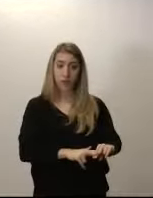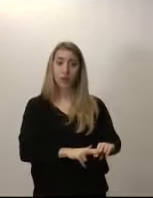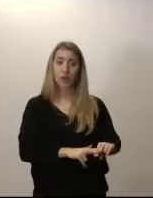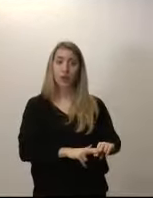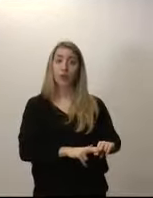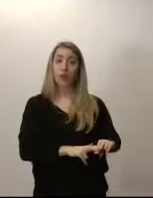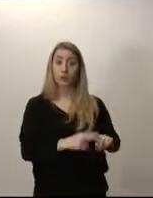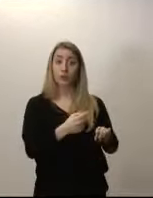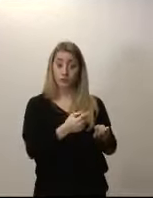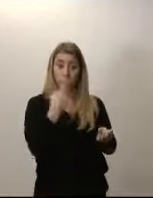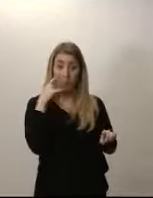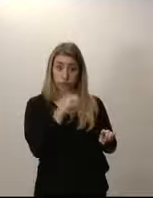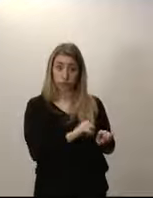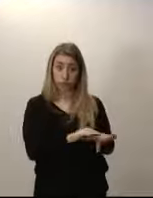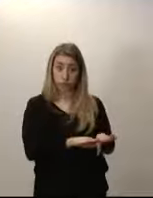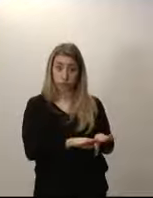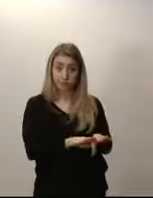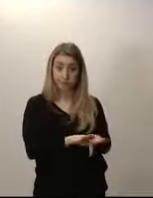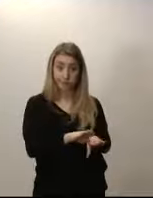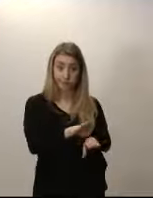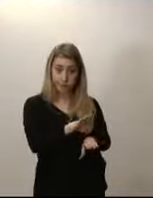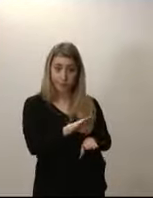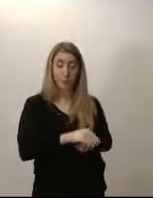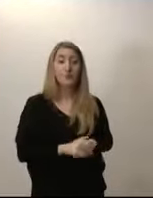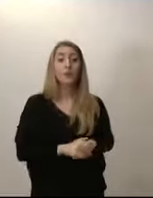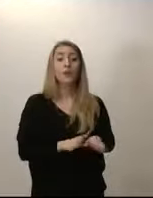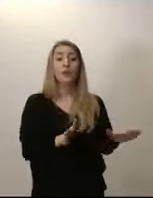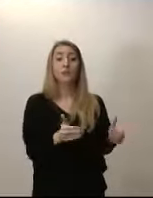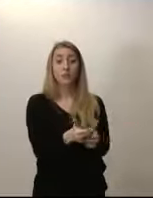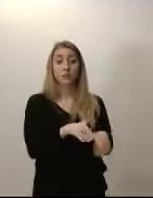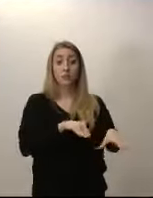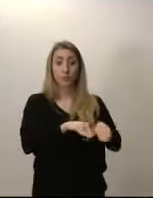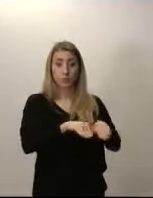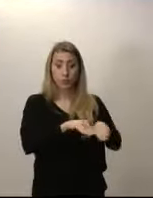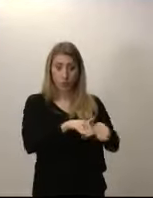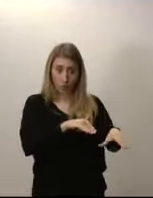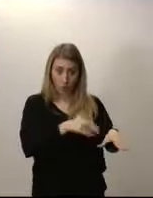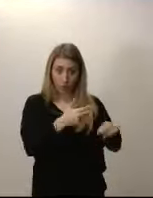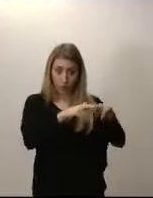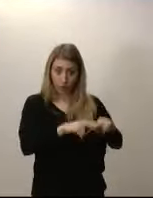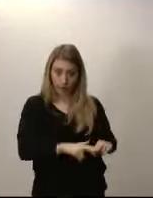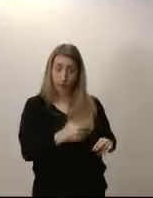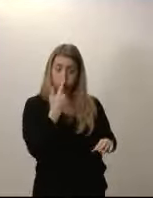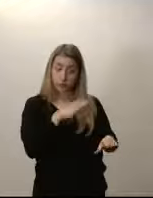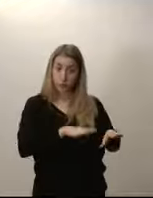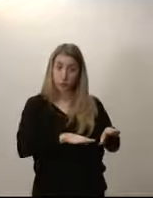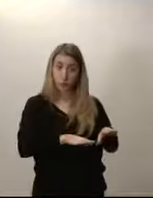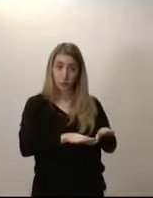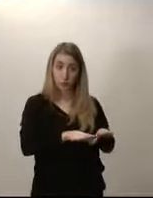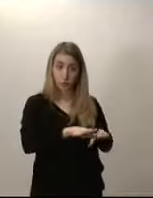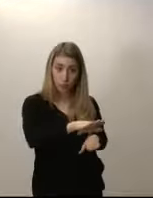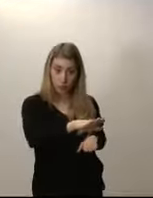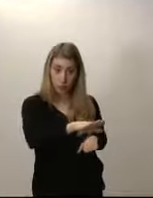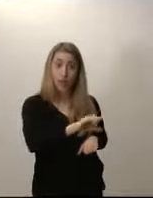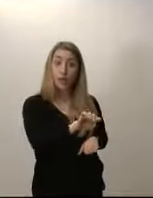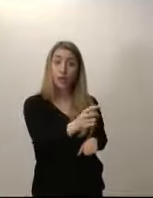encore en augmentation. Alors, section de fonctionnement, un excédent qui est en augmentation parce que le nombre